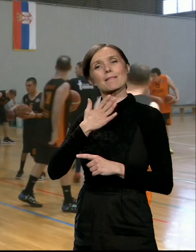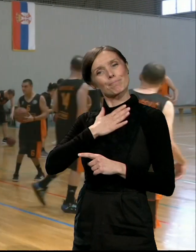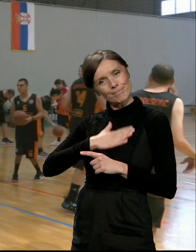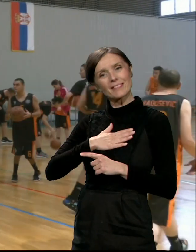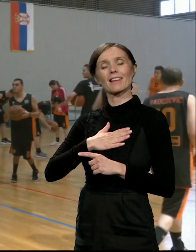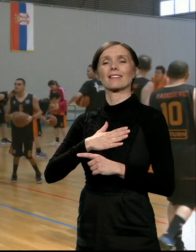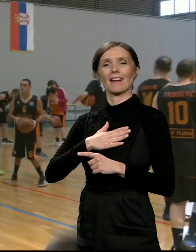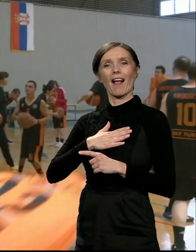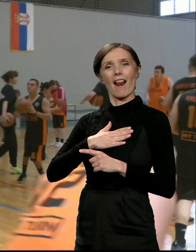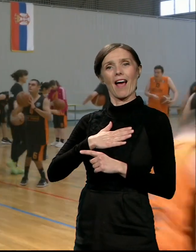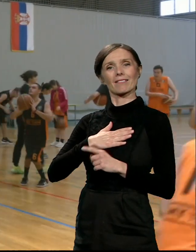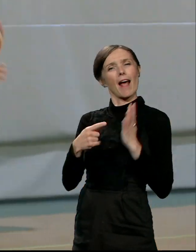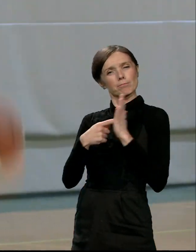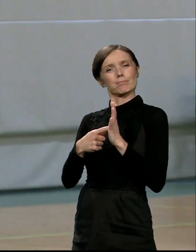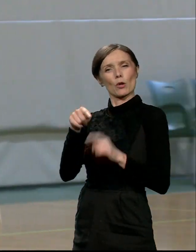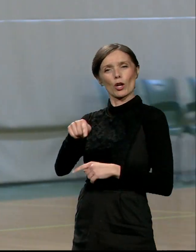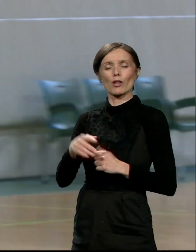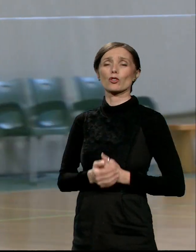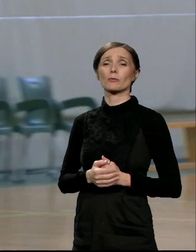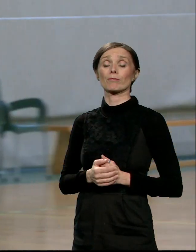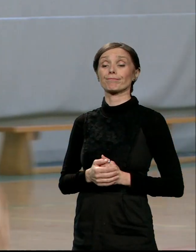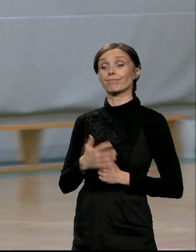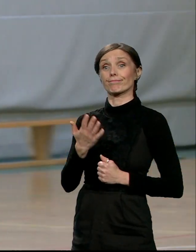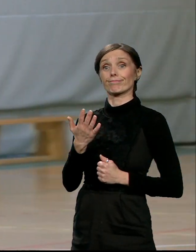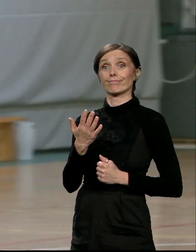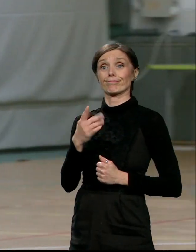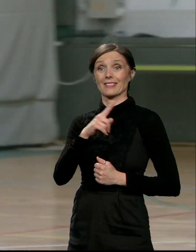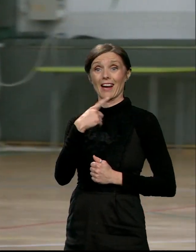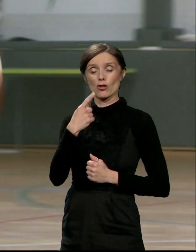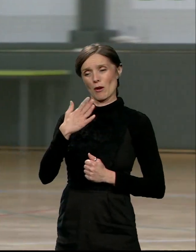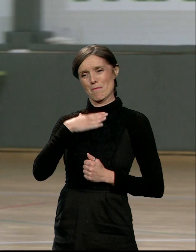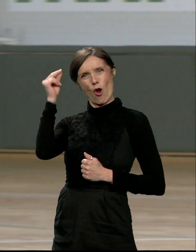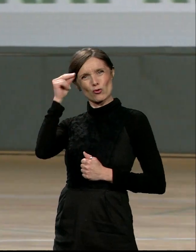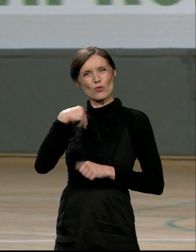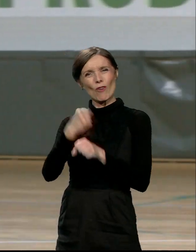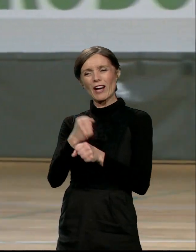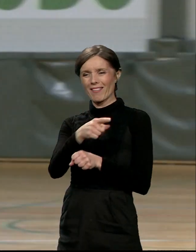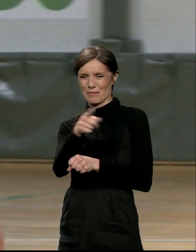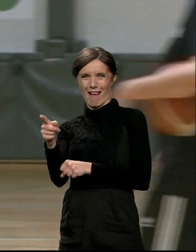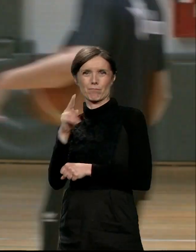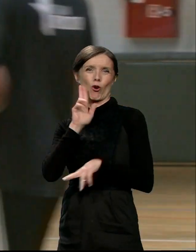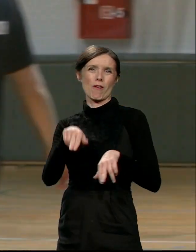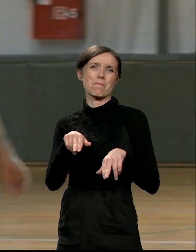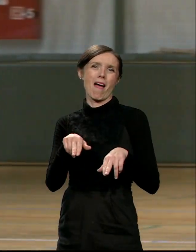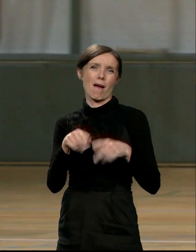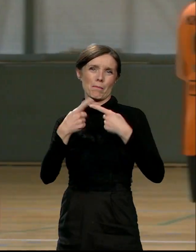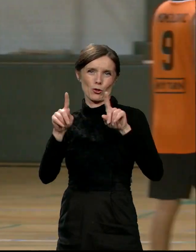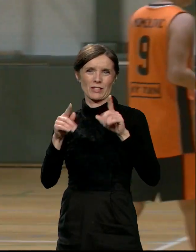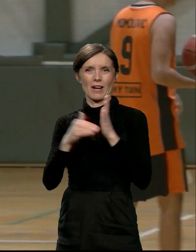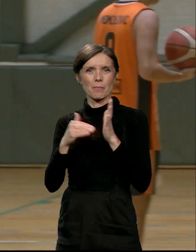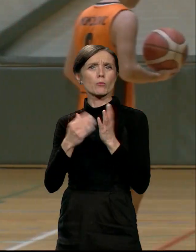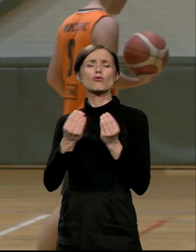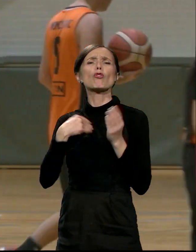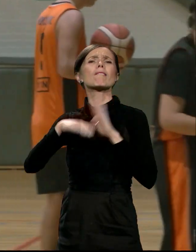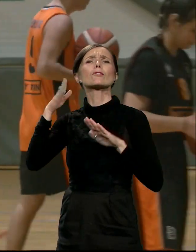pažnju na taj koncept. Možda je moje iskustvo sa ljudima s posebnim potrebama drugačije utoliko što je moj fokus, sav fokus na